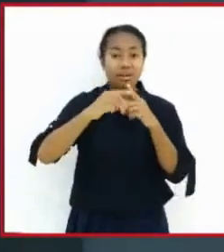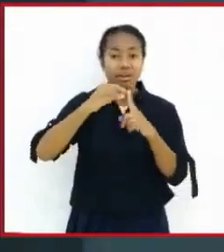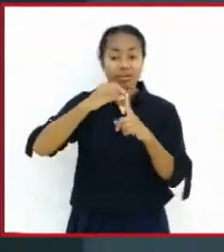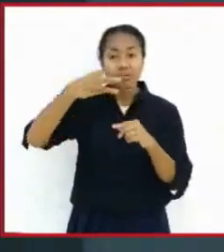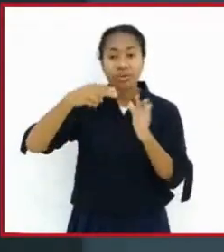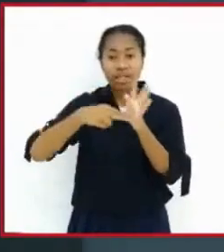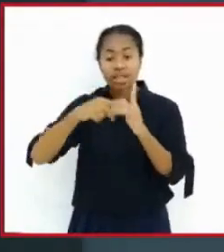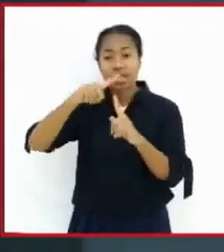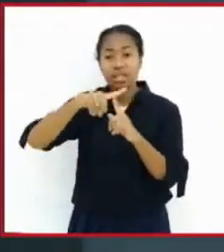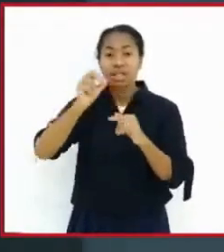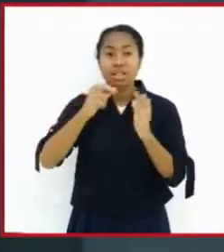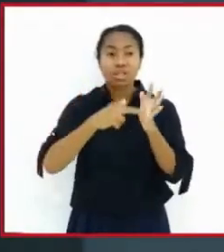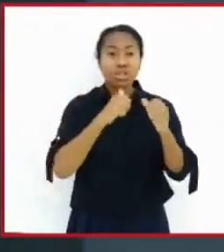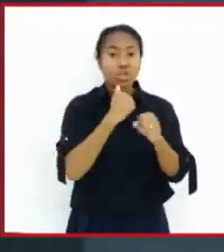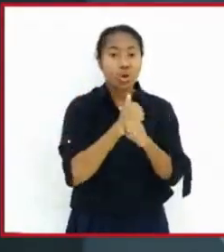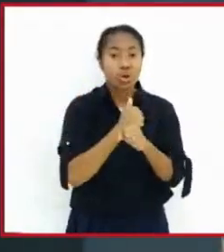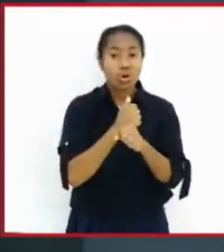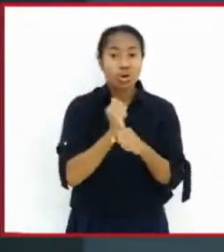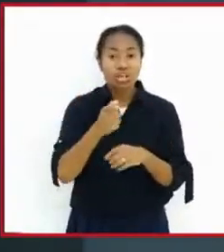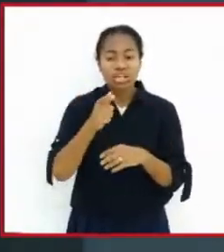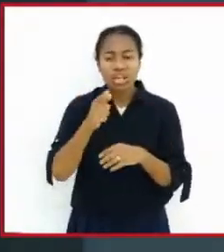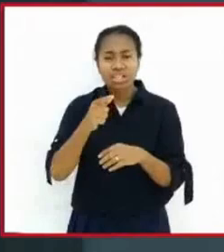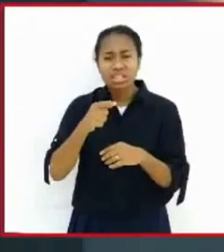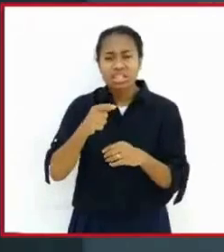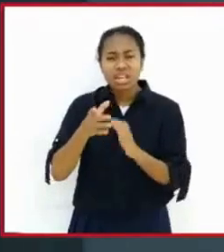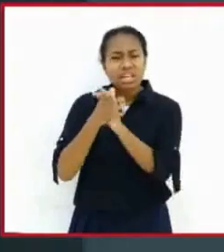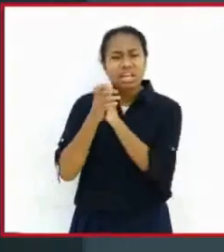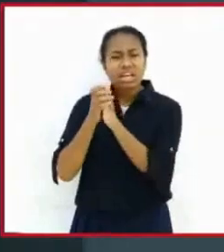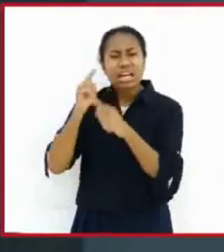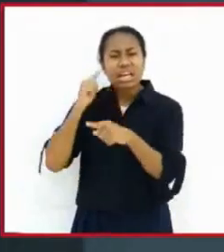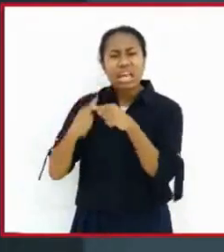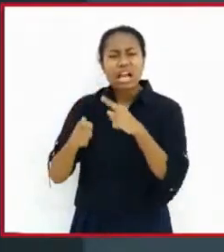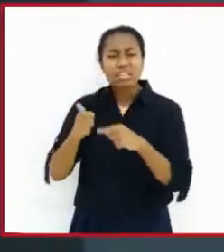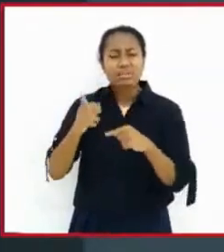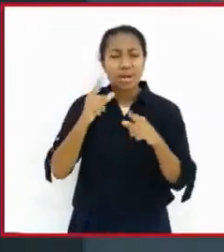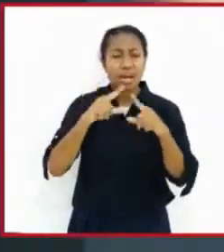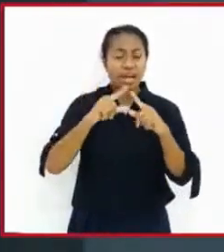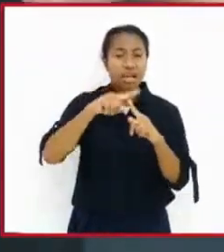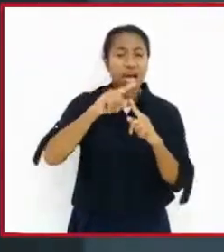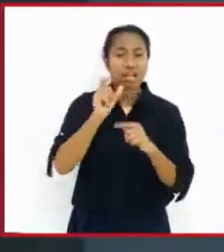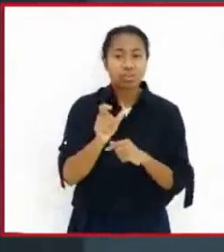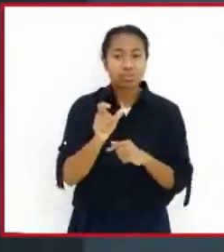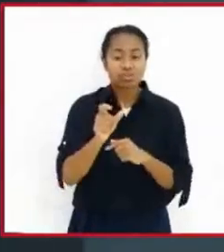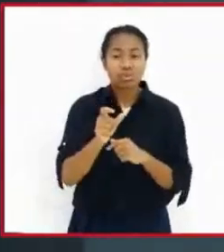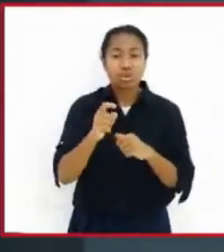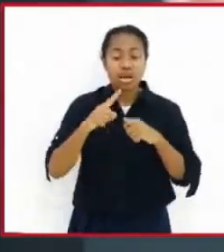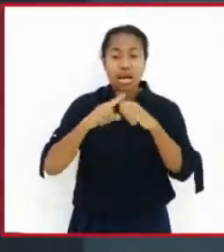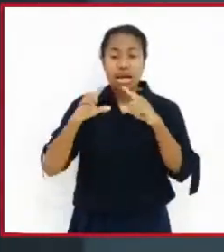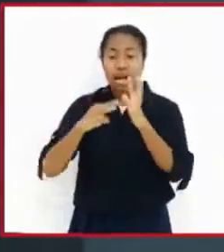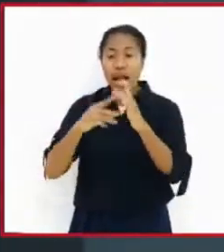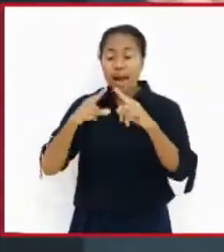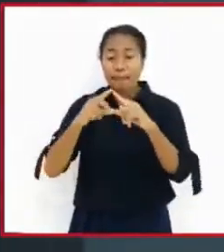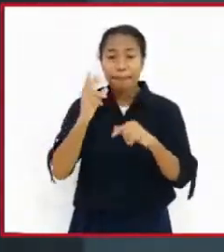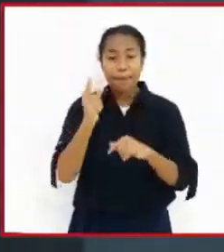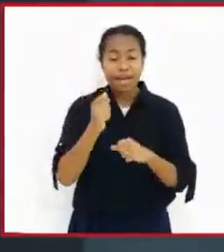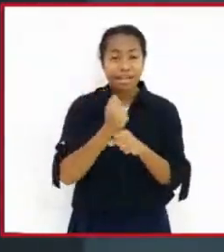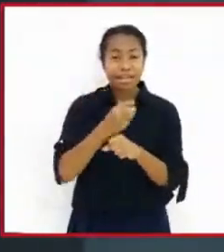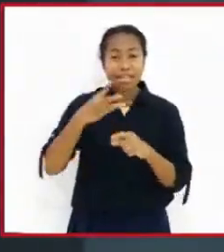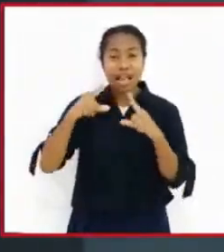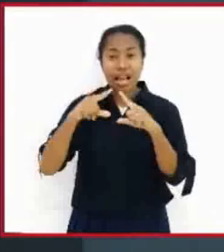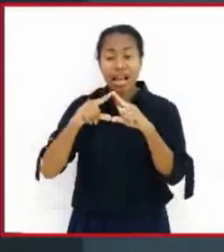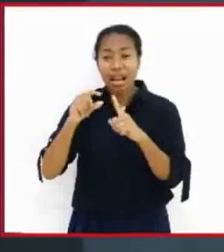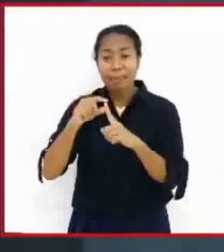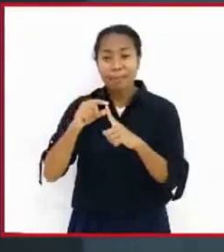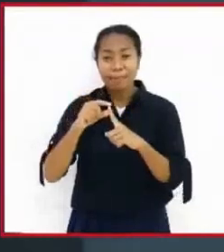dia dikenal sebagai Ratu kamar gelap yang nyaris dia tidak berdoa untuk